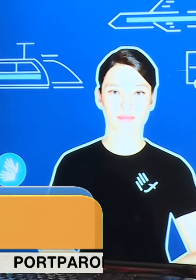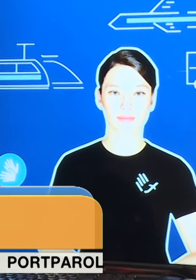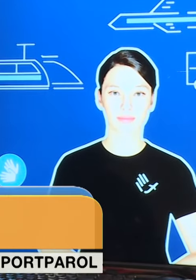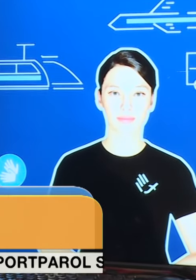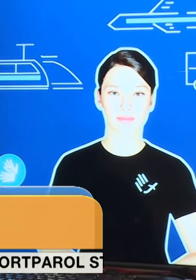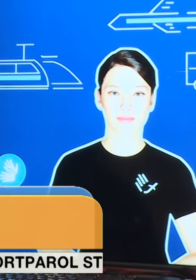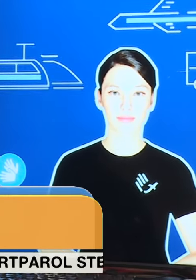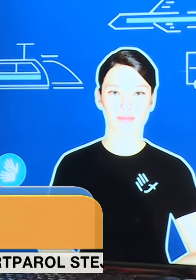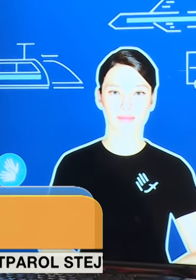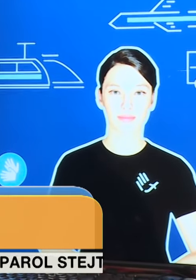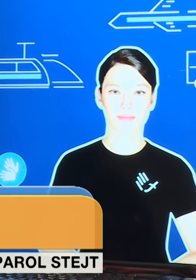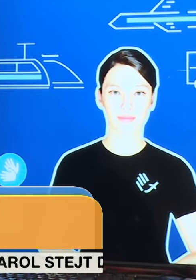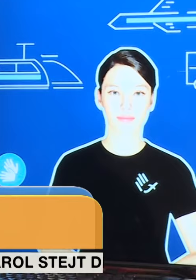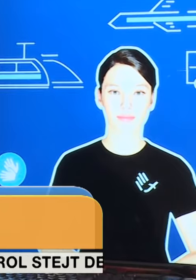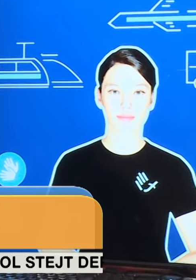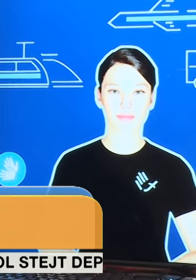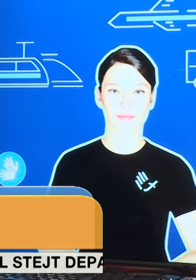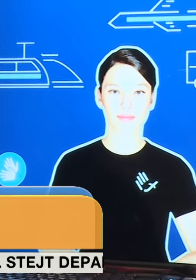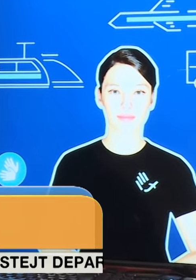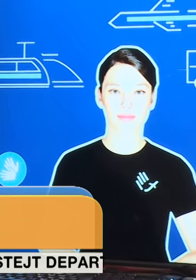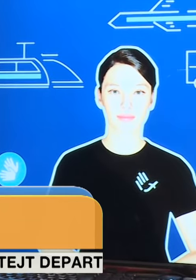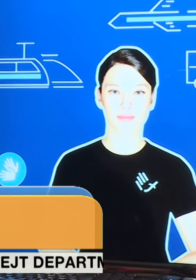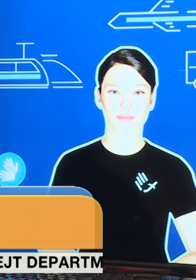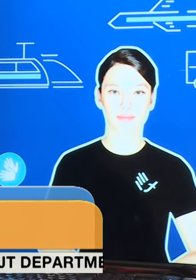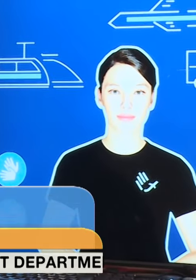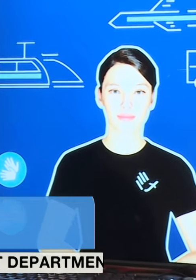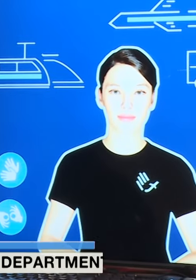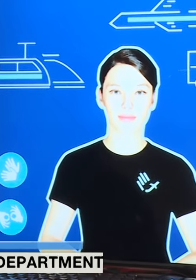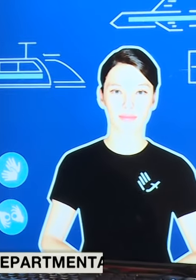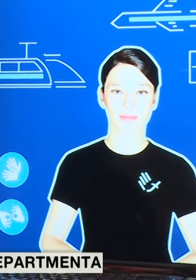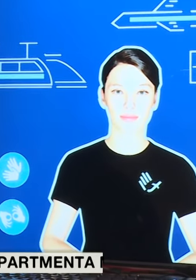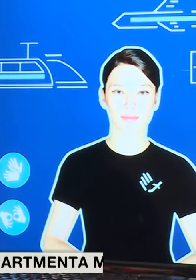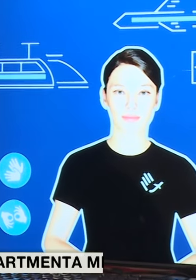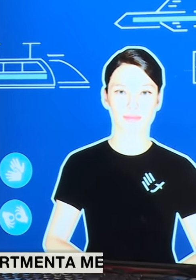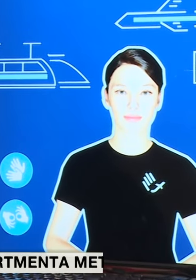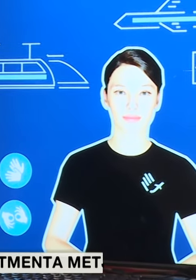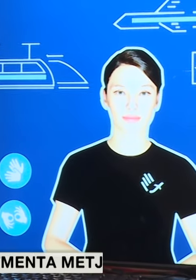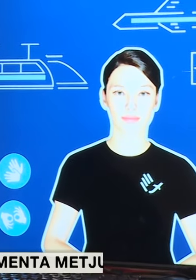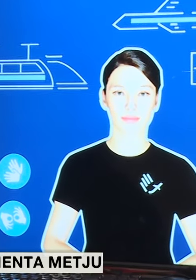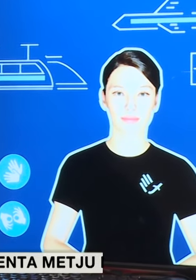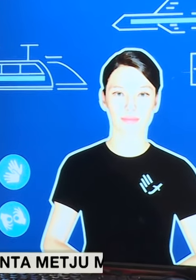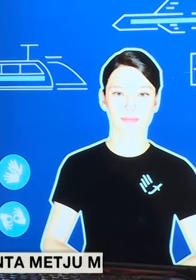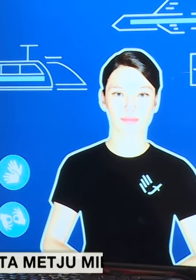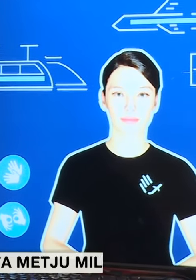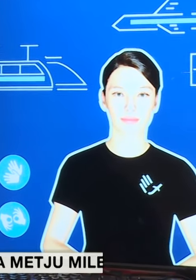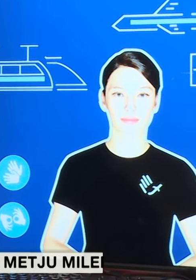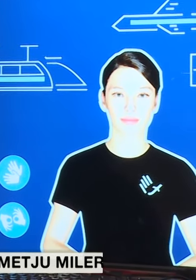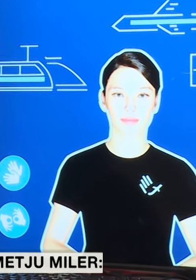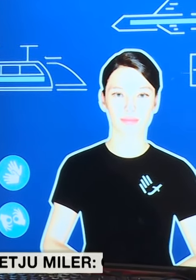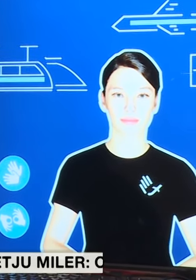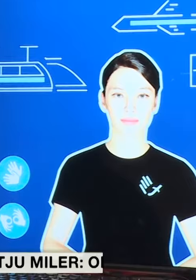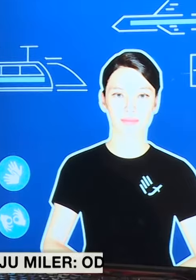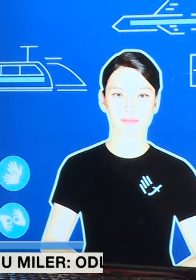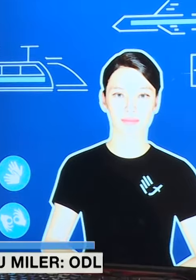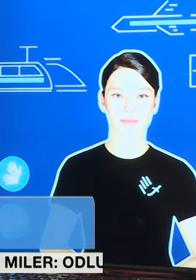se ova ideja i imali smo jednu gluvu drugaricu, a u isto vreme mi smo završavali fakultet i imali smo prosto želju da se bavimo AI